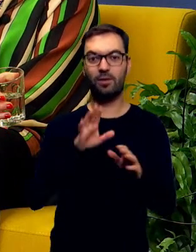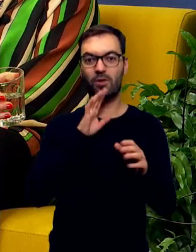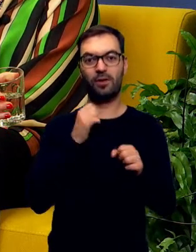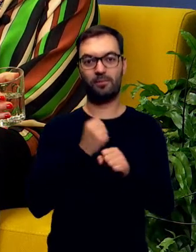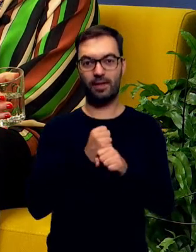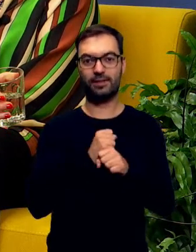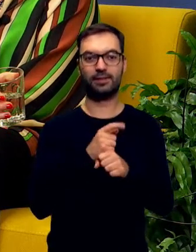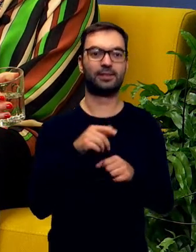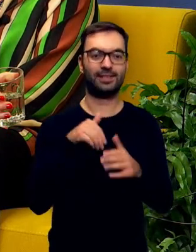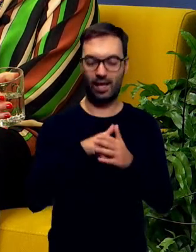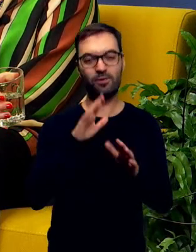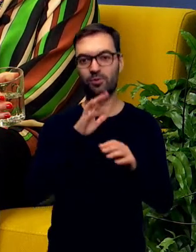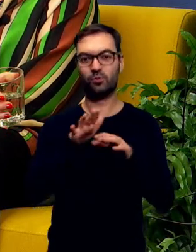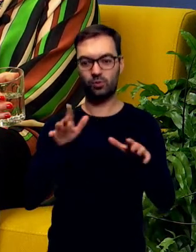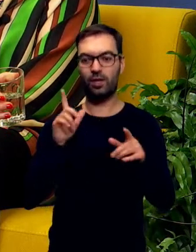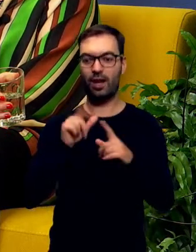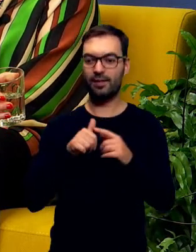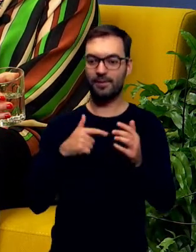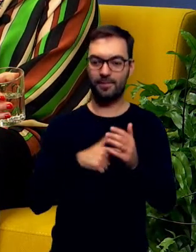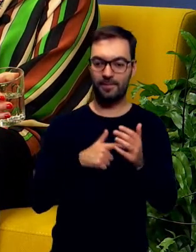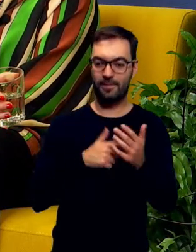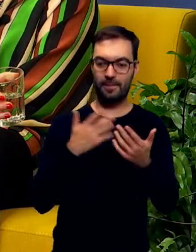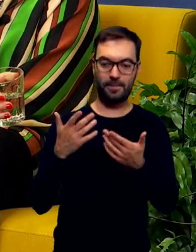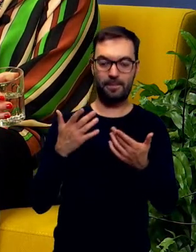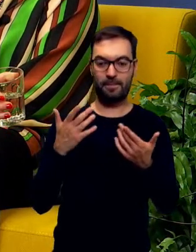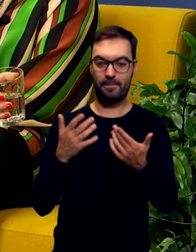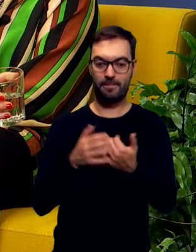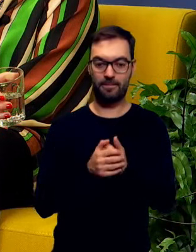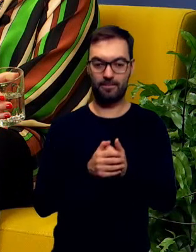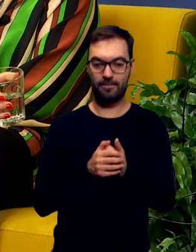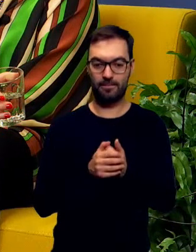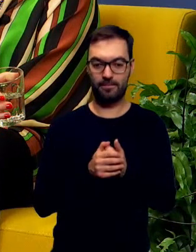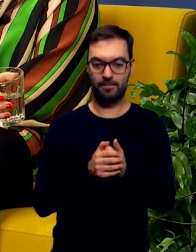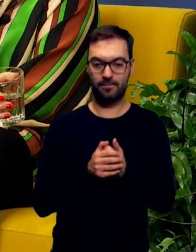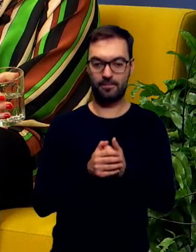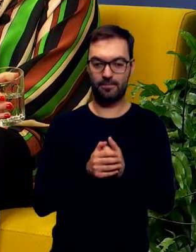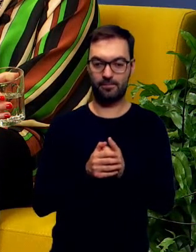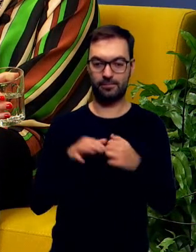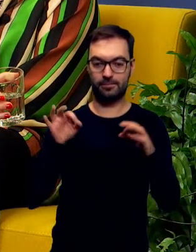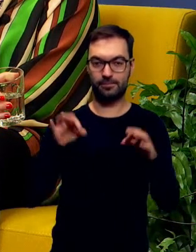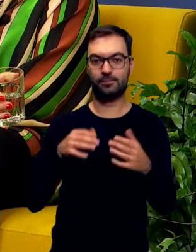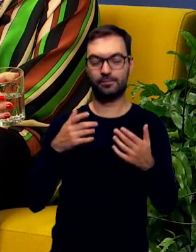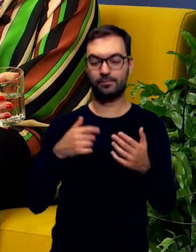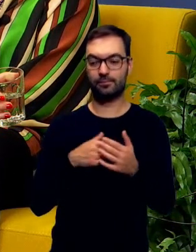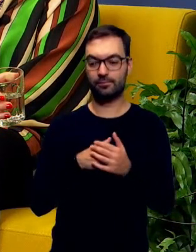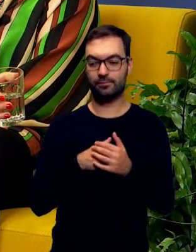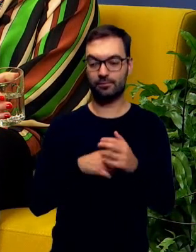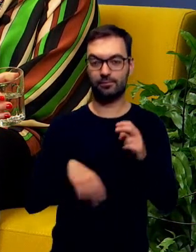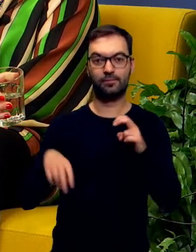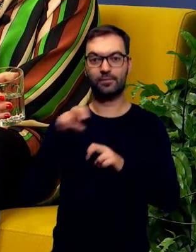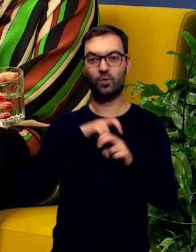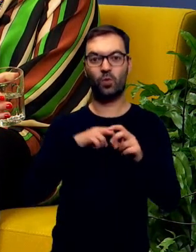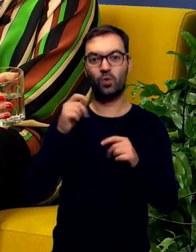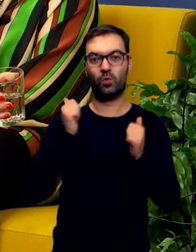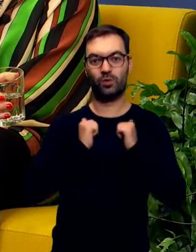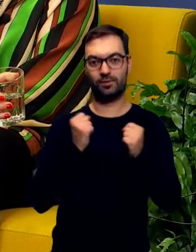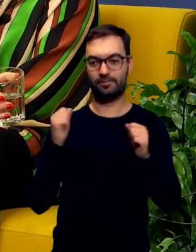typu, takich zachowań jest dużo, ale to jest funkcja po prostu tego niesamowitego ruchu